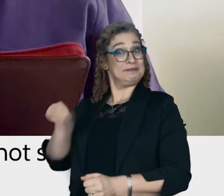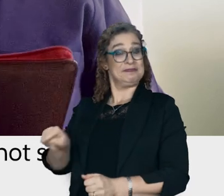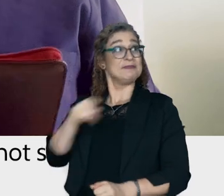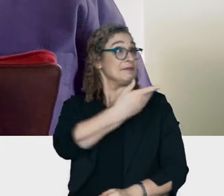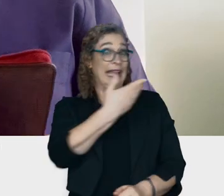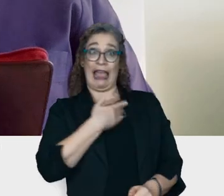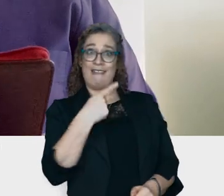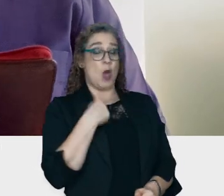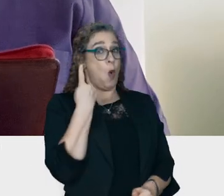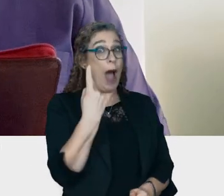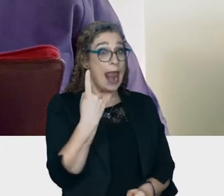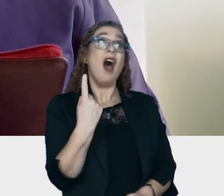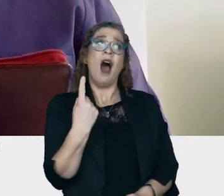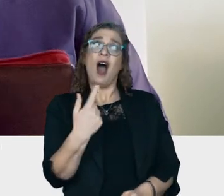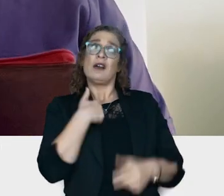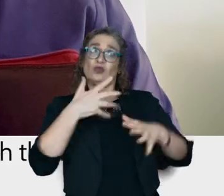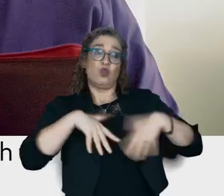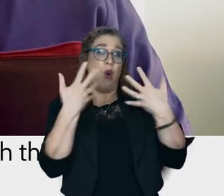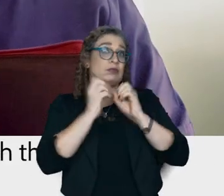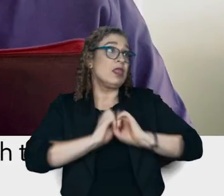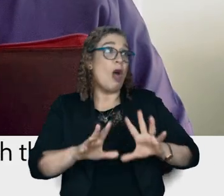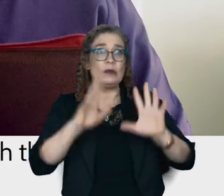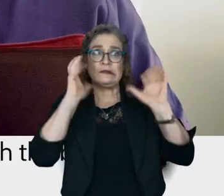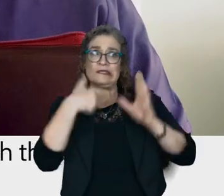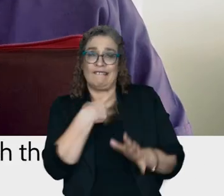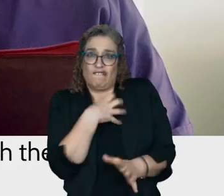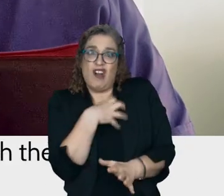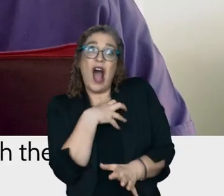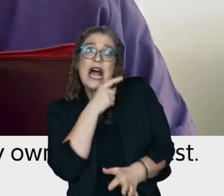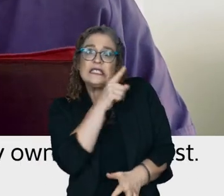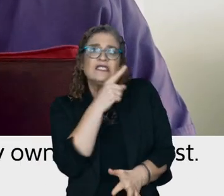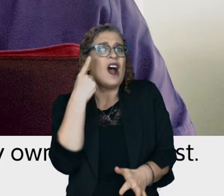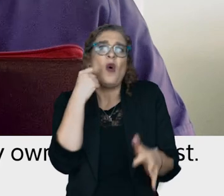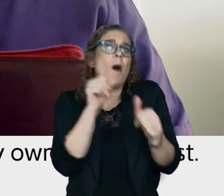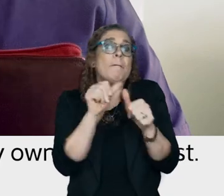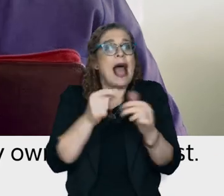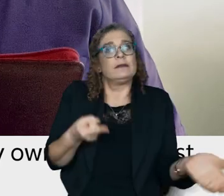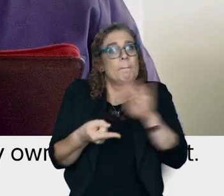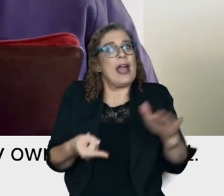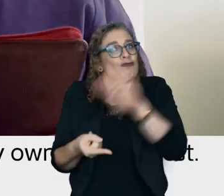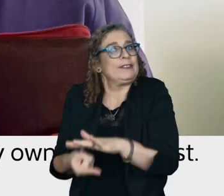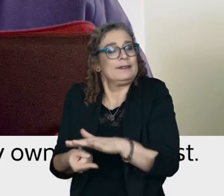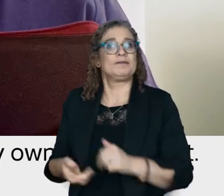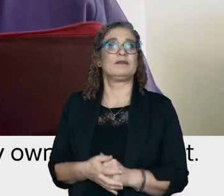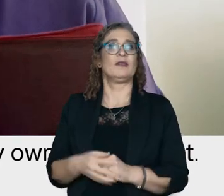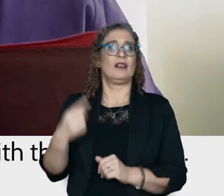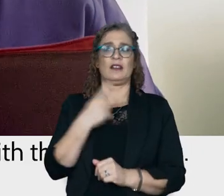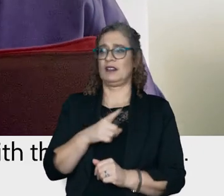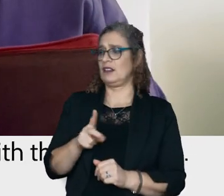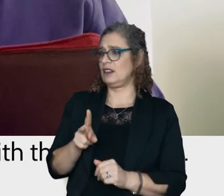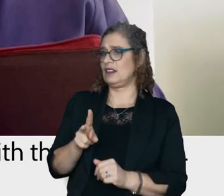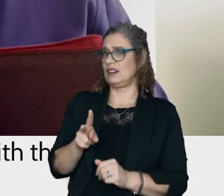عرفت أني أحصد حيث لم أزرع وأجمع من حيث لم أبذر فكان ينبغي أن تضع فضتي عند